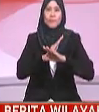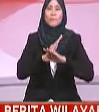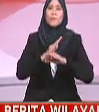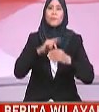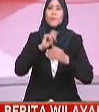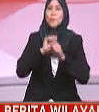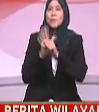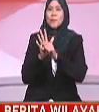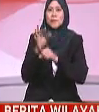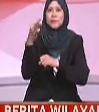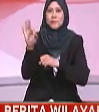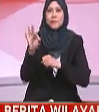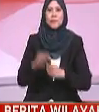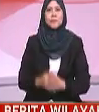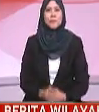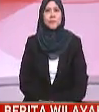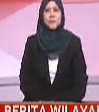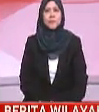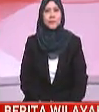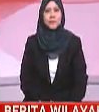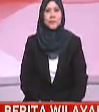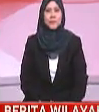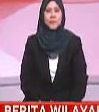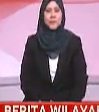imunisasi COVID-19.